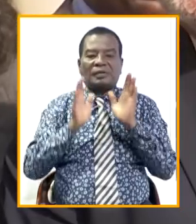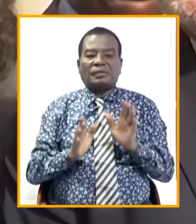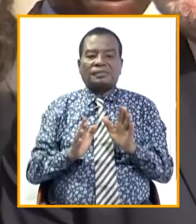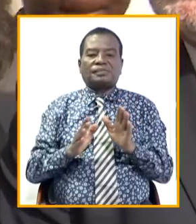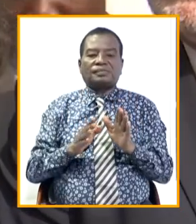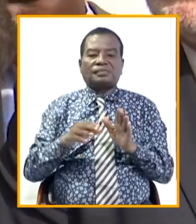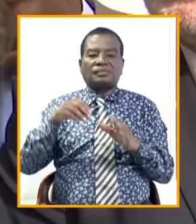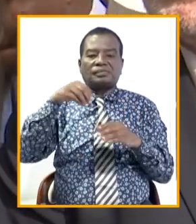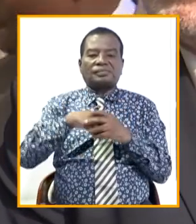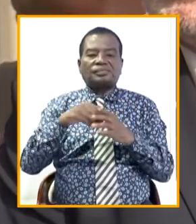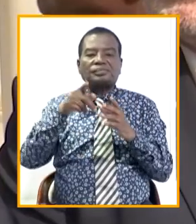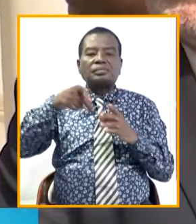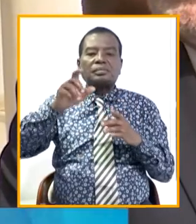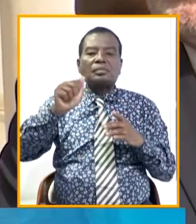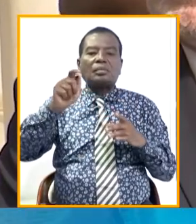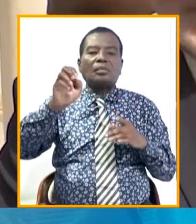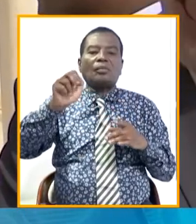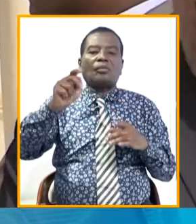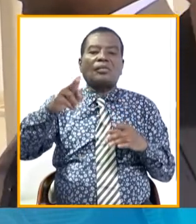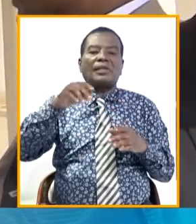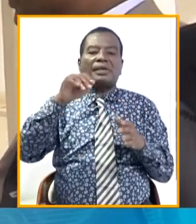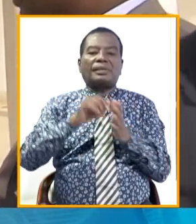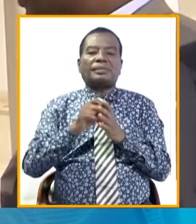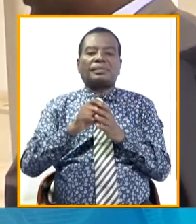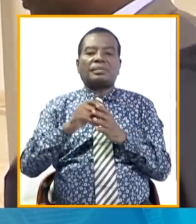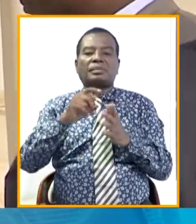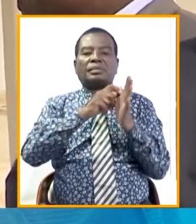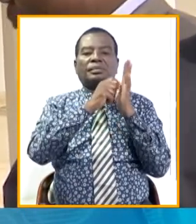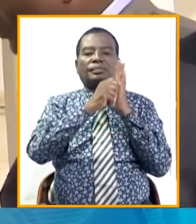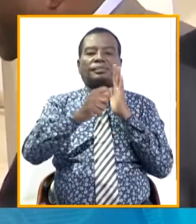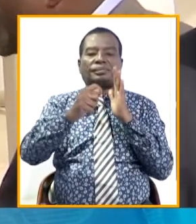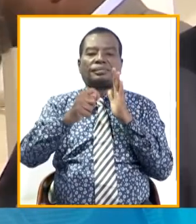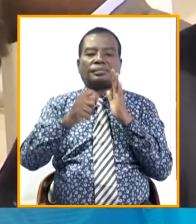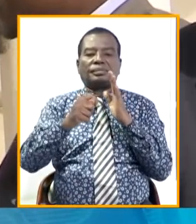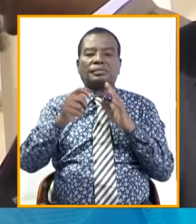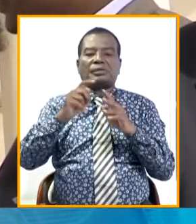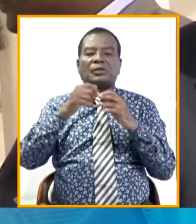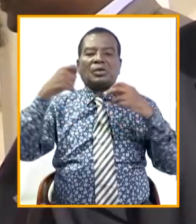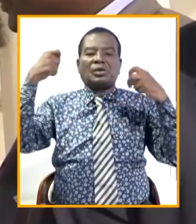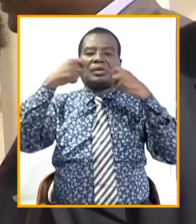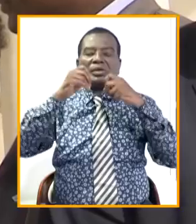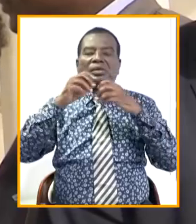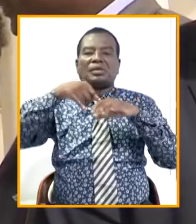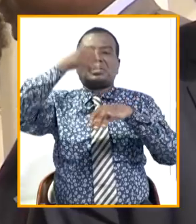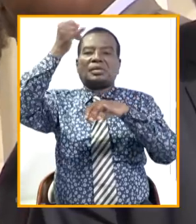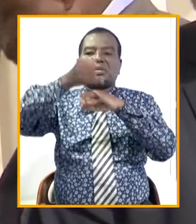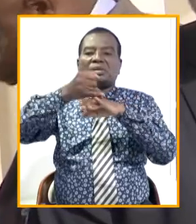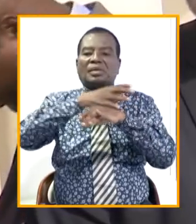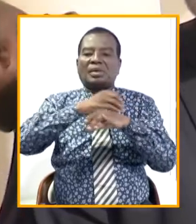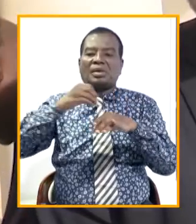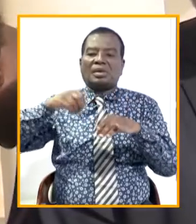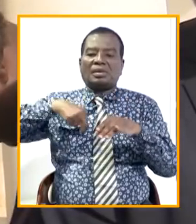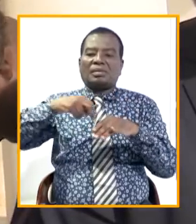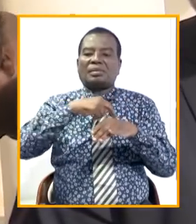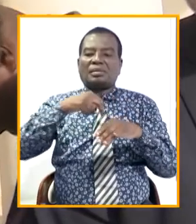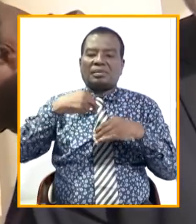donc de la commune du Plateau, pour voir quel type donc, de lumière installer, comment les installer, et à partir de là, donc la